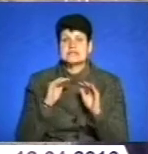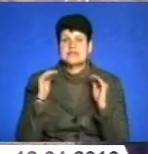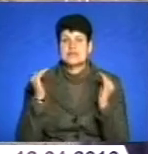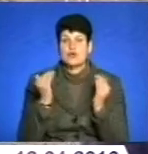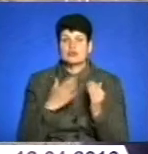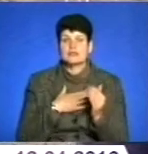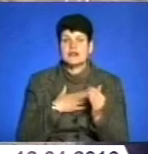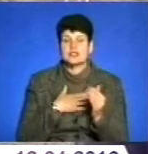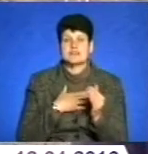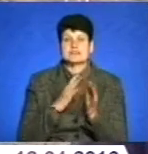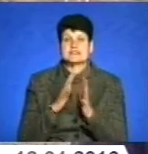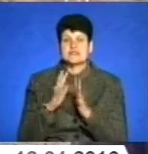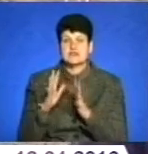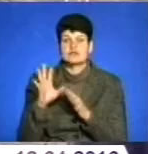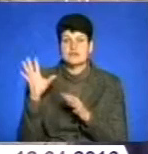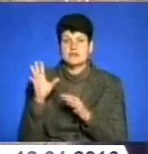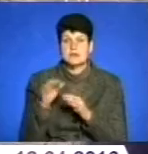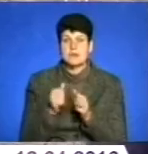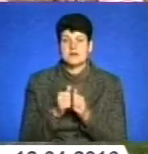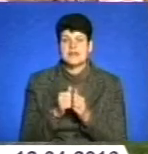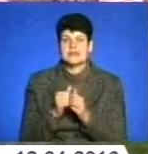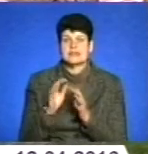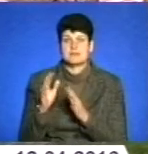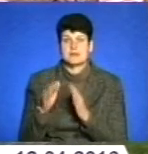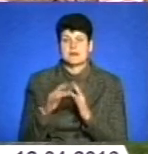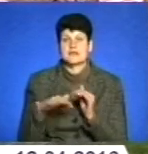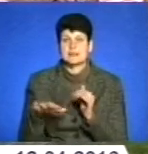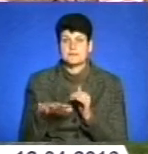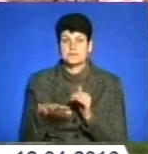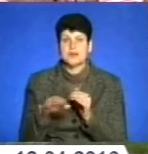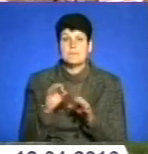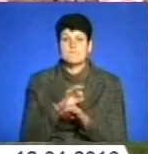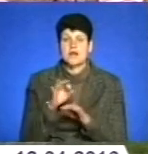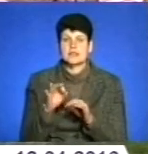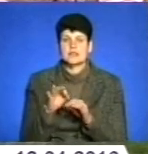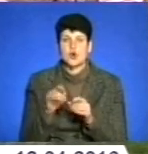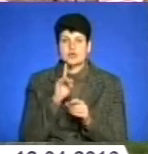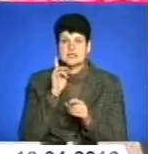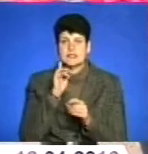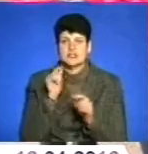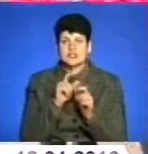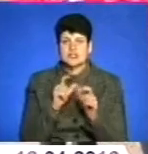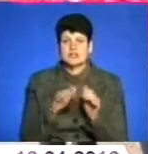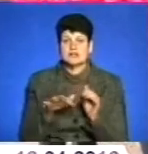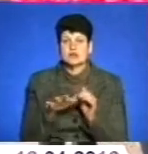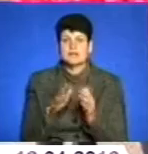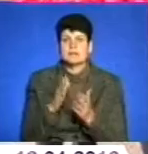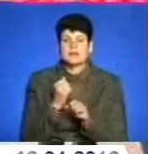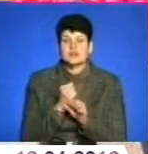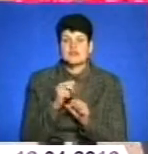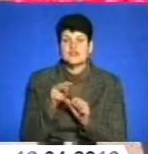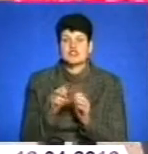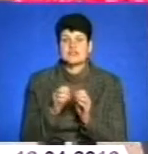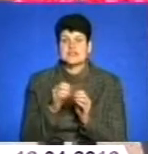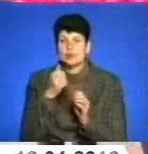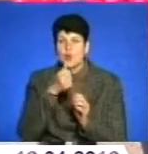і за всіма присадибними ділянками. Проєкт озеленення шкільних територій у нашому місті діє із 2010